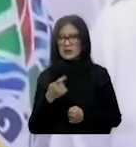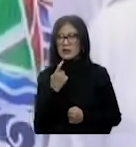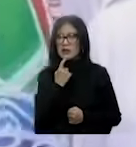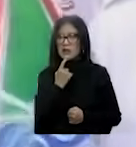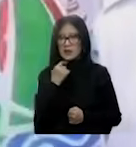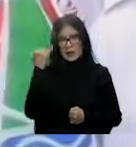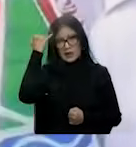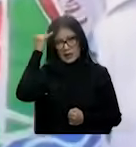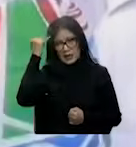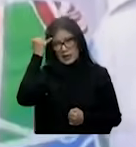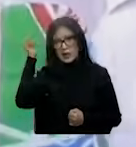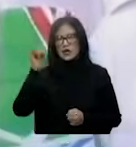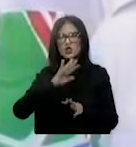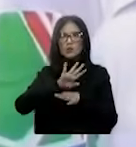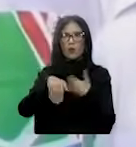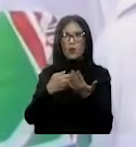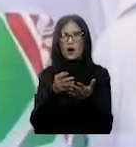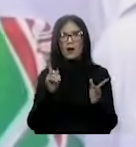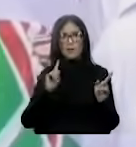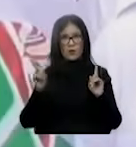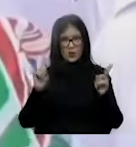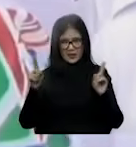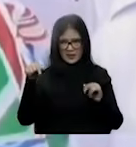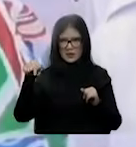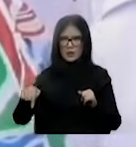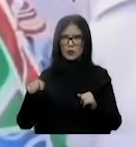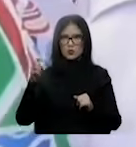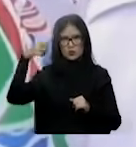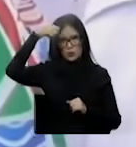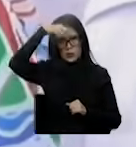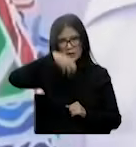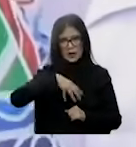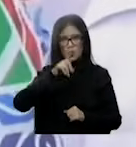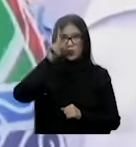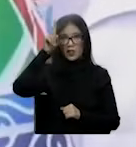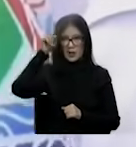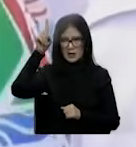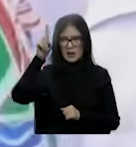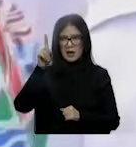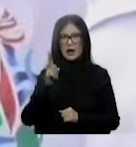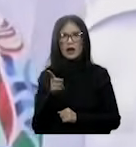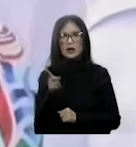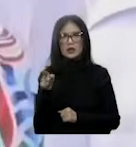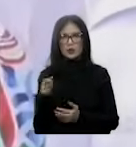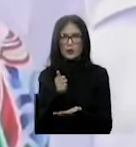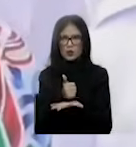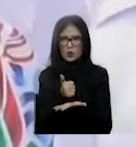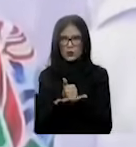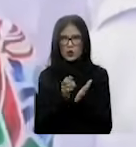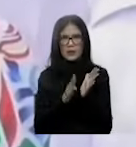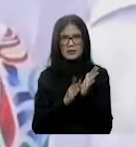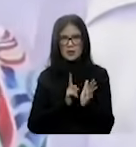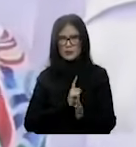tentang gagasan semua partai politik di sini yang ada di Sumatera Utara, saya rasa bukan hanya tentang personalnya, tentang saya dan Pak